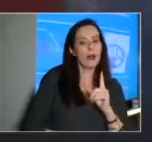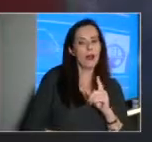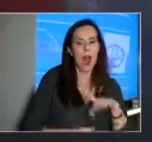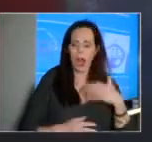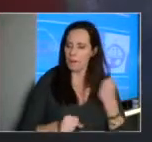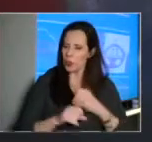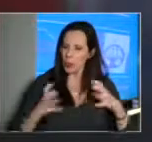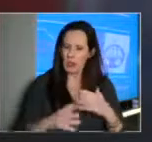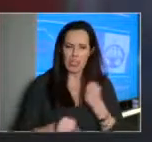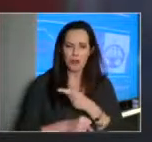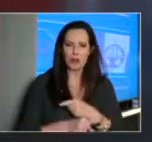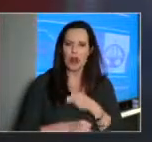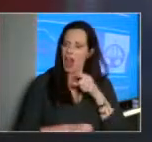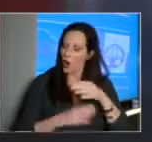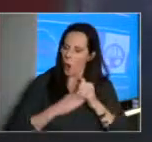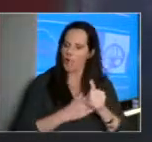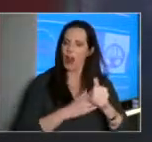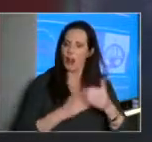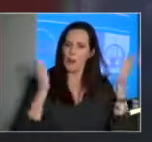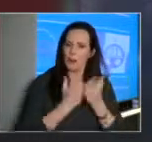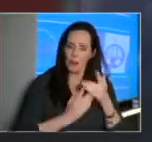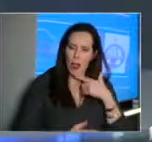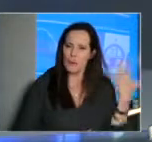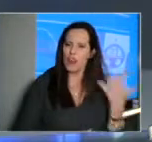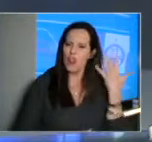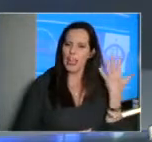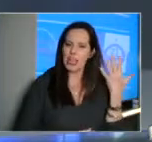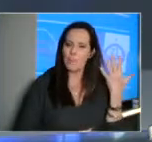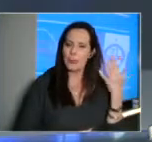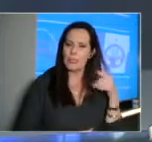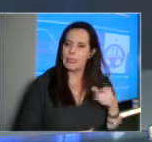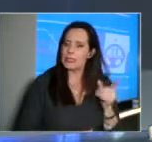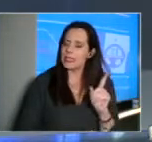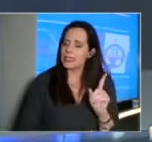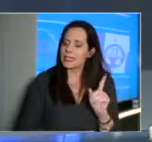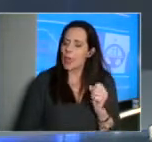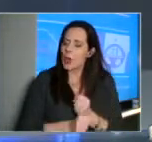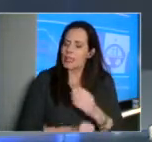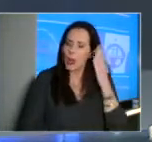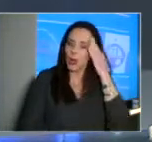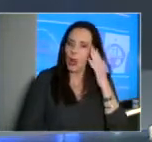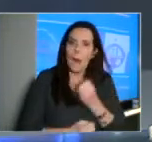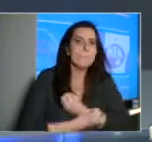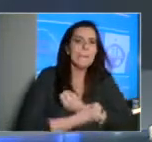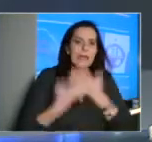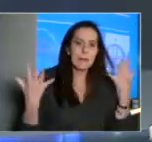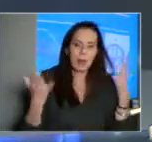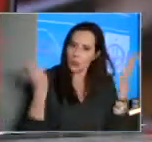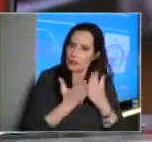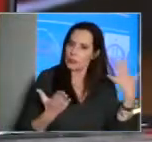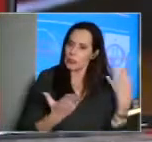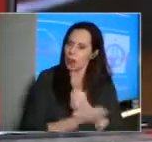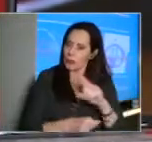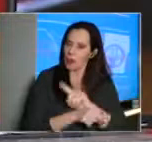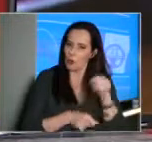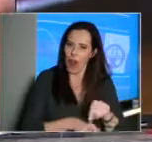פעילויות חברתיות עשיתם שם, ואתה הובלת שם במהלך הרבה מאוד שנים. נכון. זה לא גרם לתודעה המדהימה הזו שבאר שבע זכתה לה